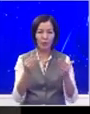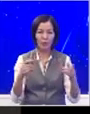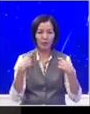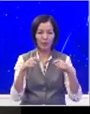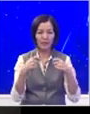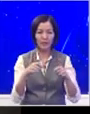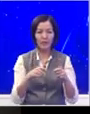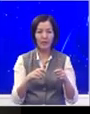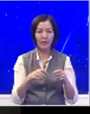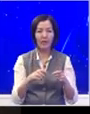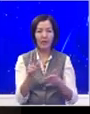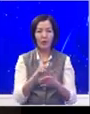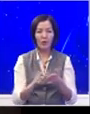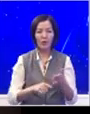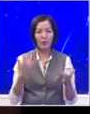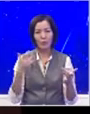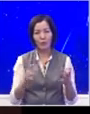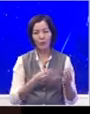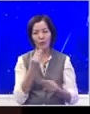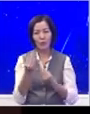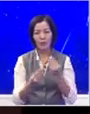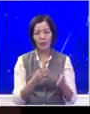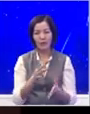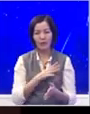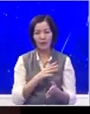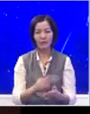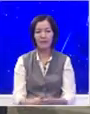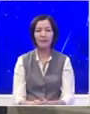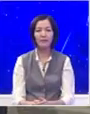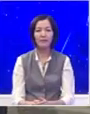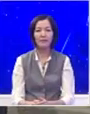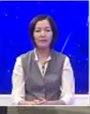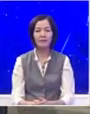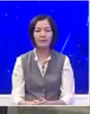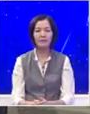оқуды меңгергендер өлең оқып, домбыраның құлағында ойнайтын балалар күй тартып берді.